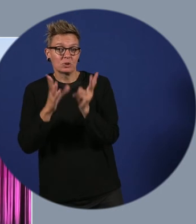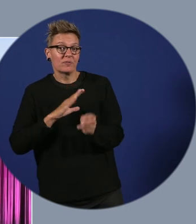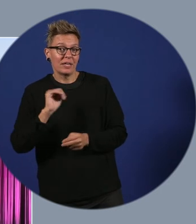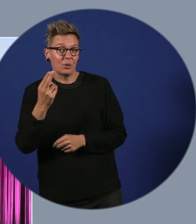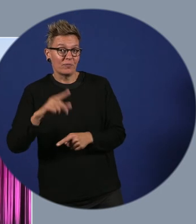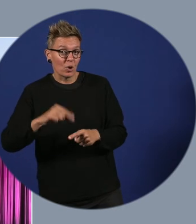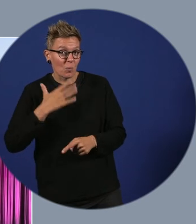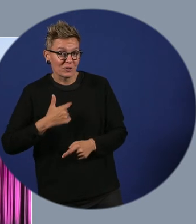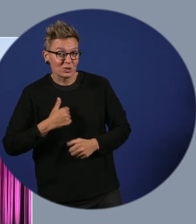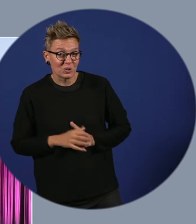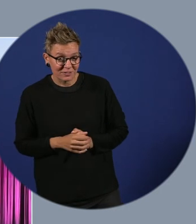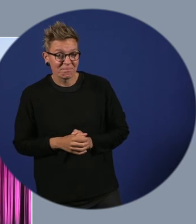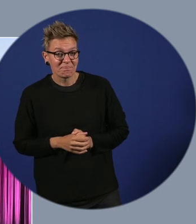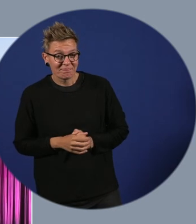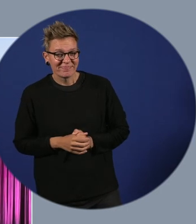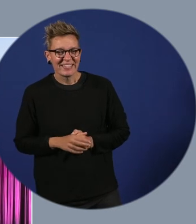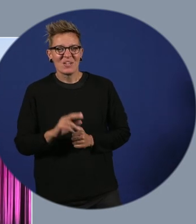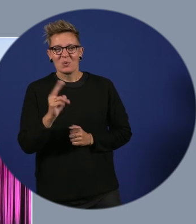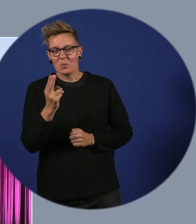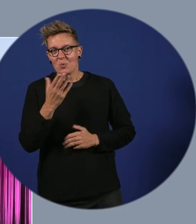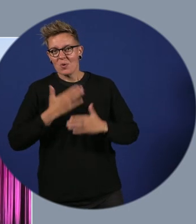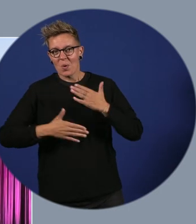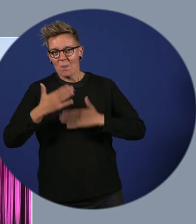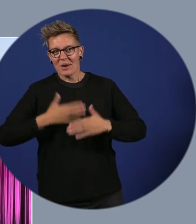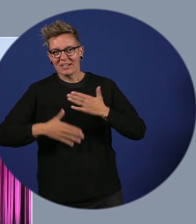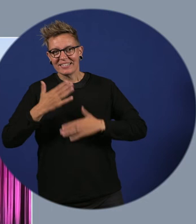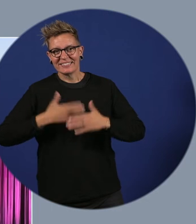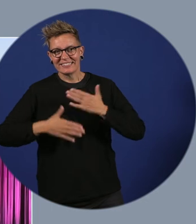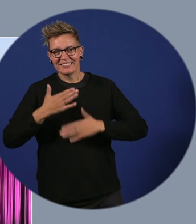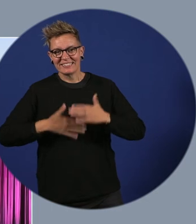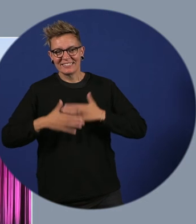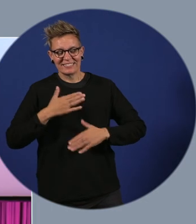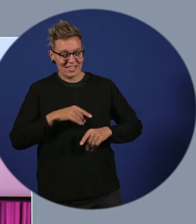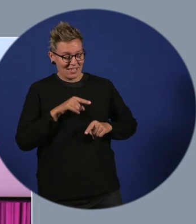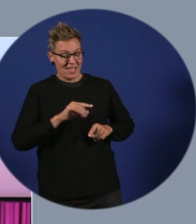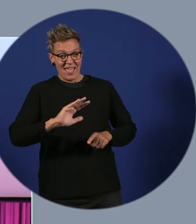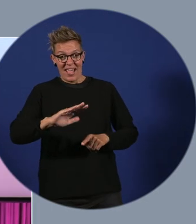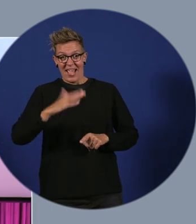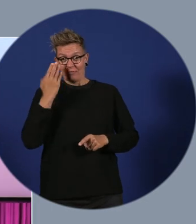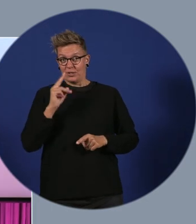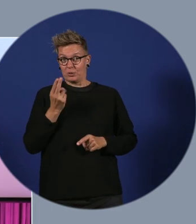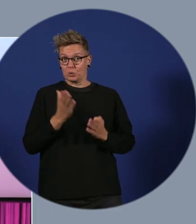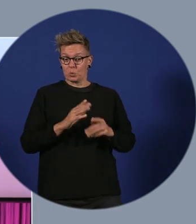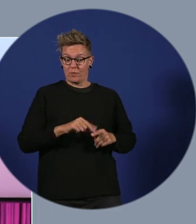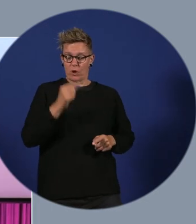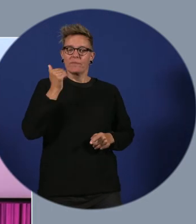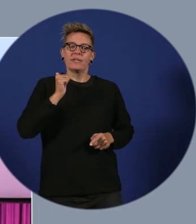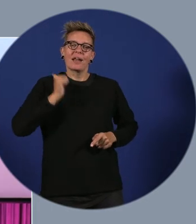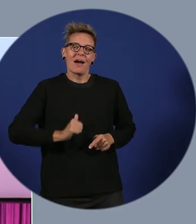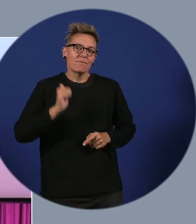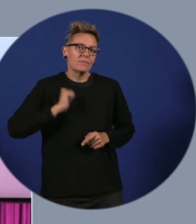EU-valet. Så vi hoppas ju att vi drar nytta av den här erfarenheten som vi har gjort från detta, eller tagit från det